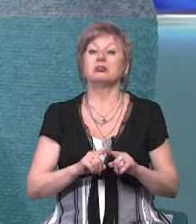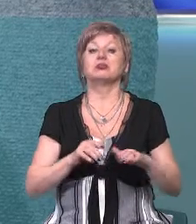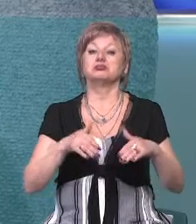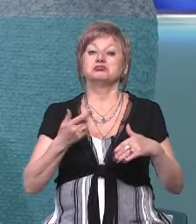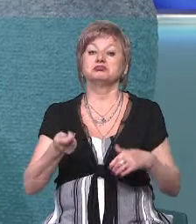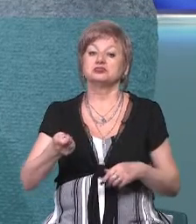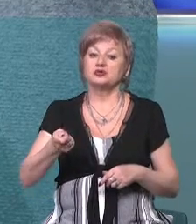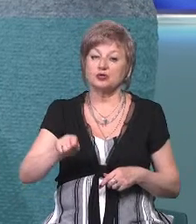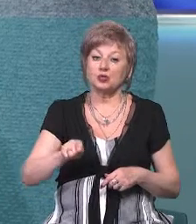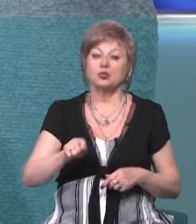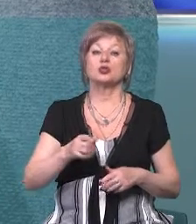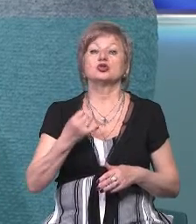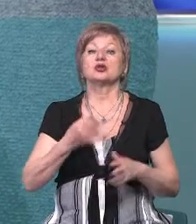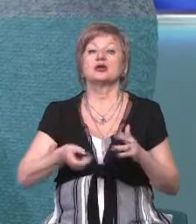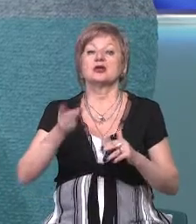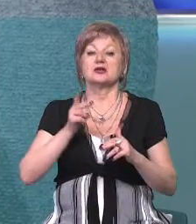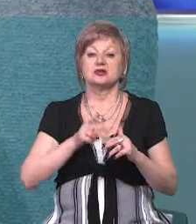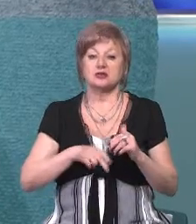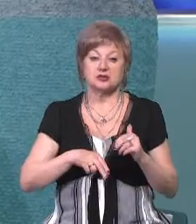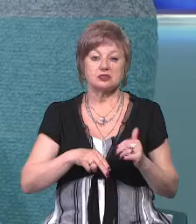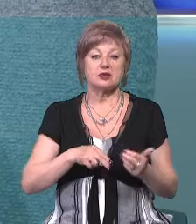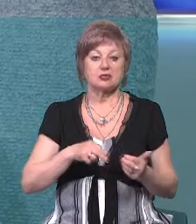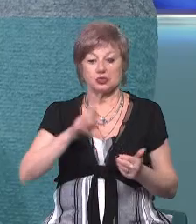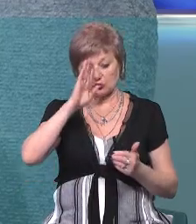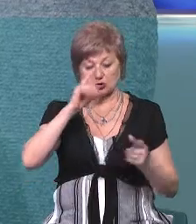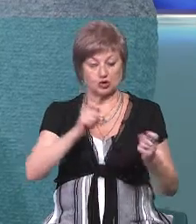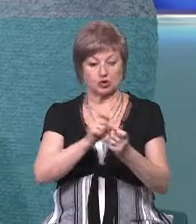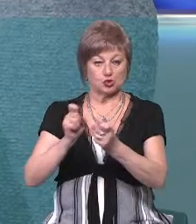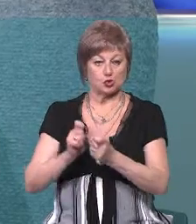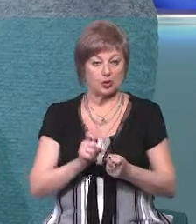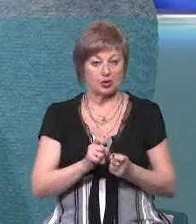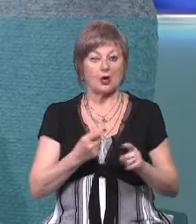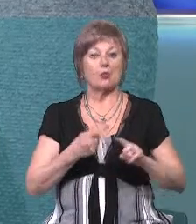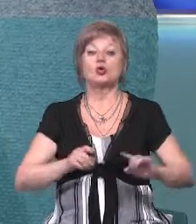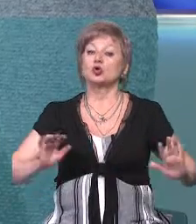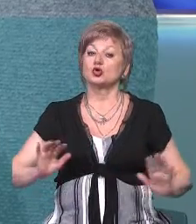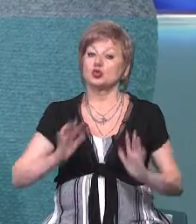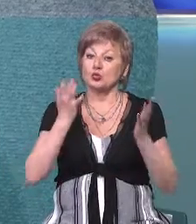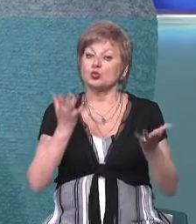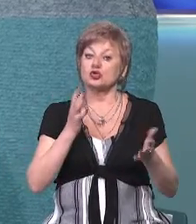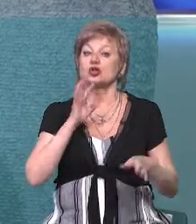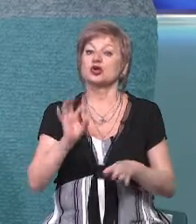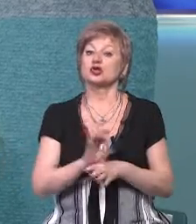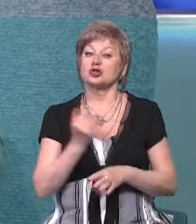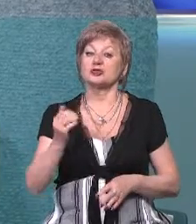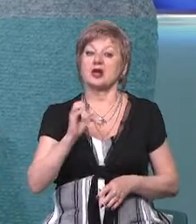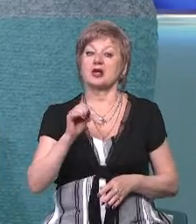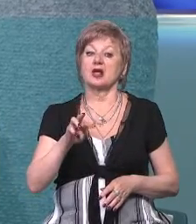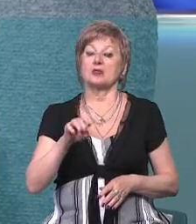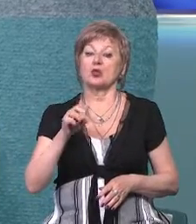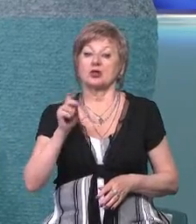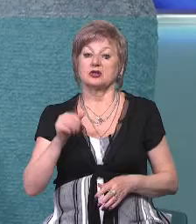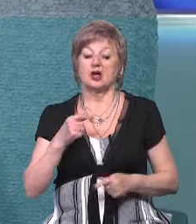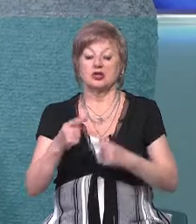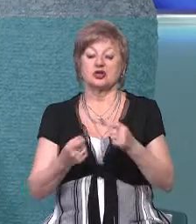радіо. Інцидент завершився бійкою між чоловіками. Про цей інцидент його дружина Тетяна Ярмохіна